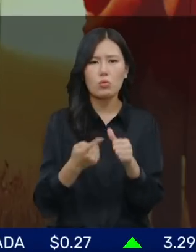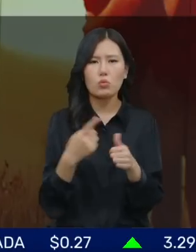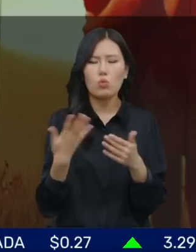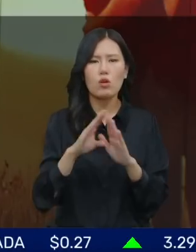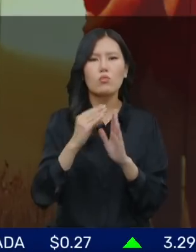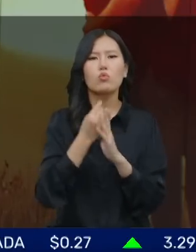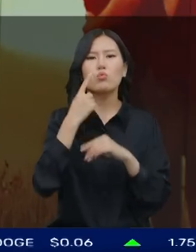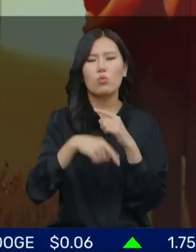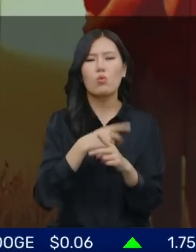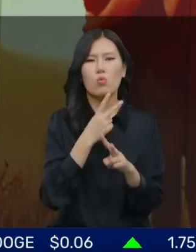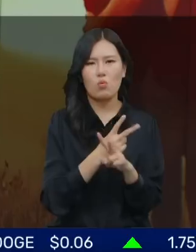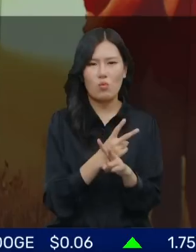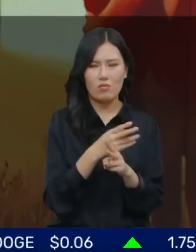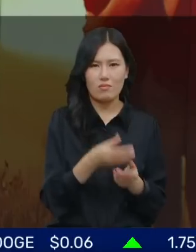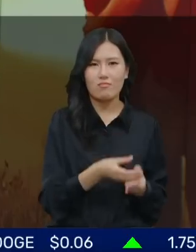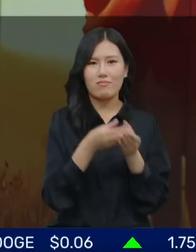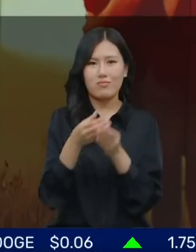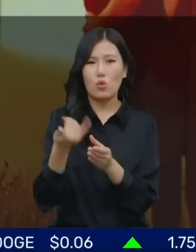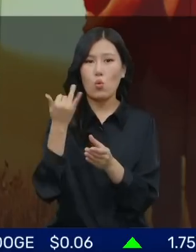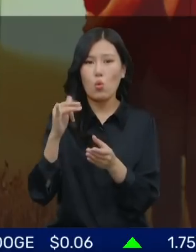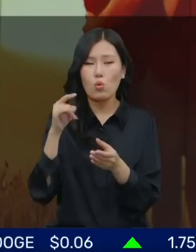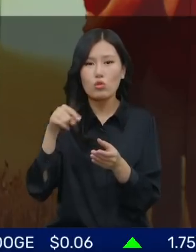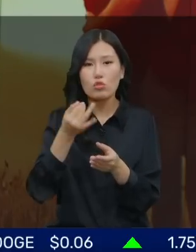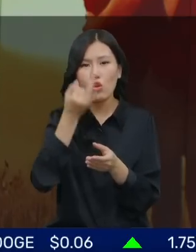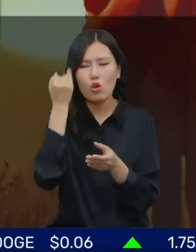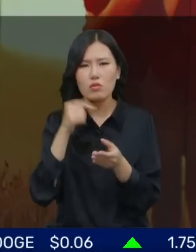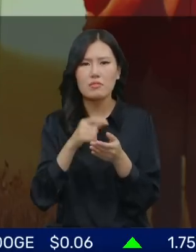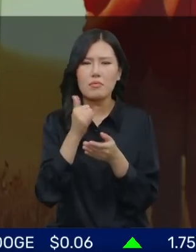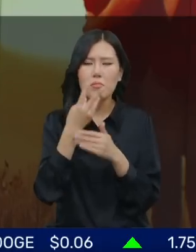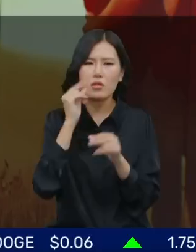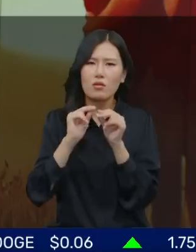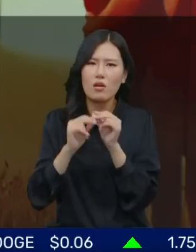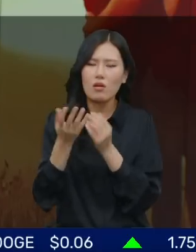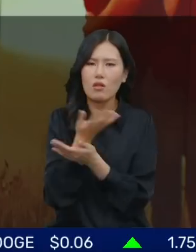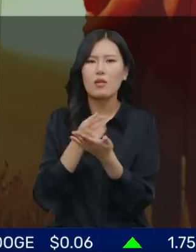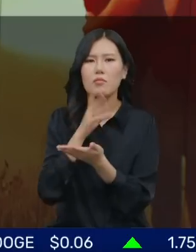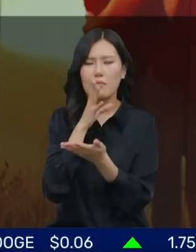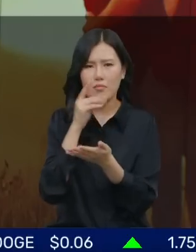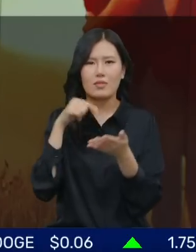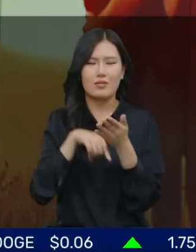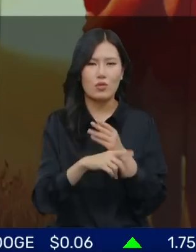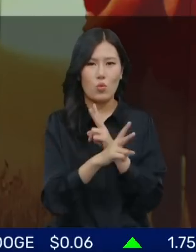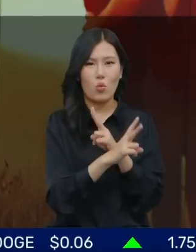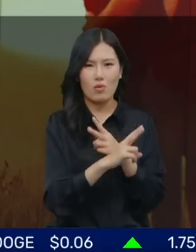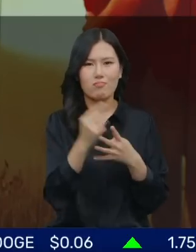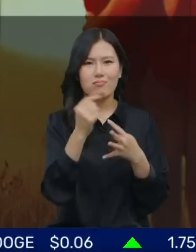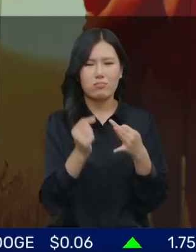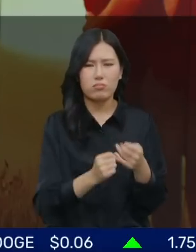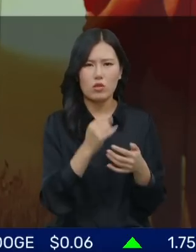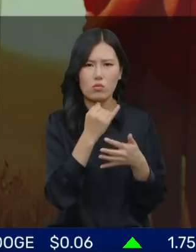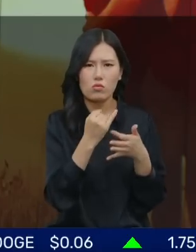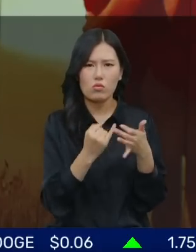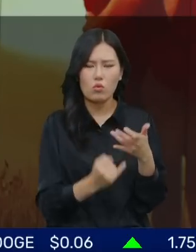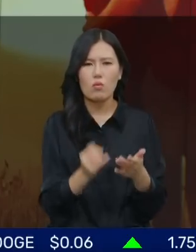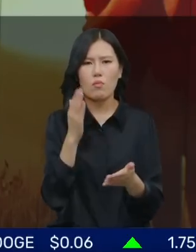нь Улсын хурлын 7 хоногт хэлцэх гэж байна. За энэ хуульд маргаан дагуулсан хэд хэдэн заалт орсныг хуульч болон